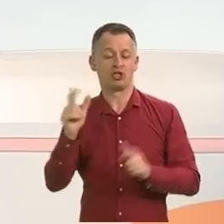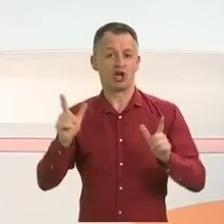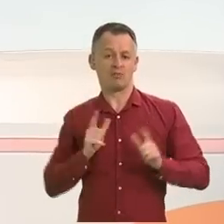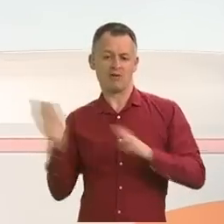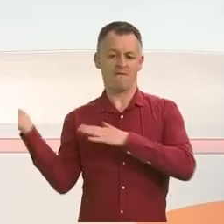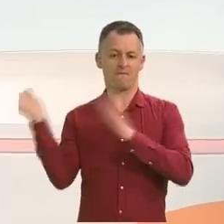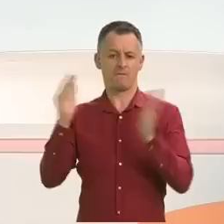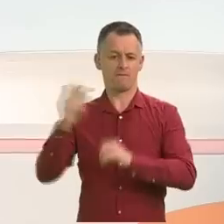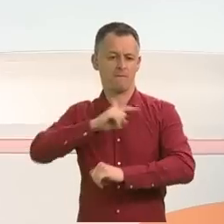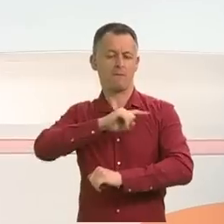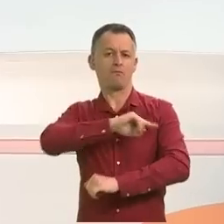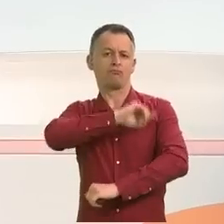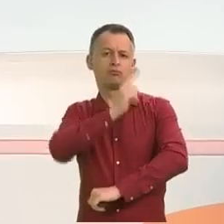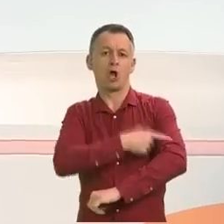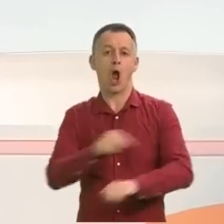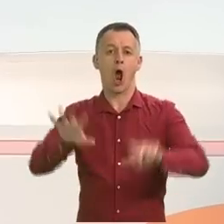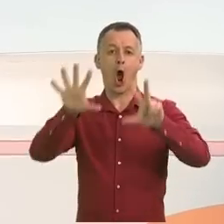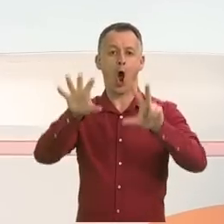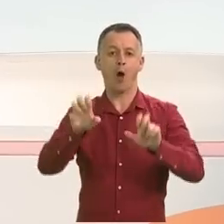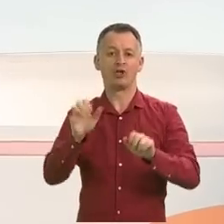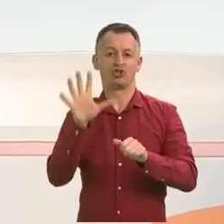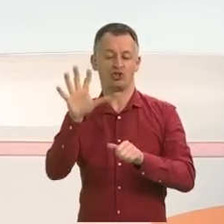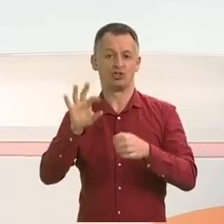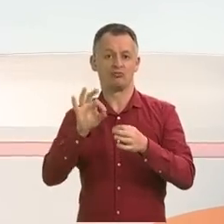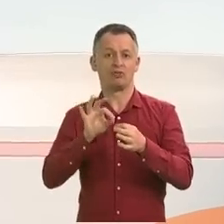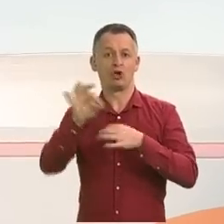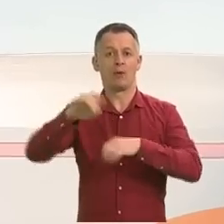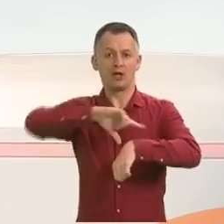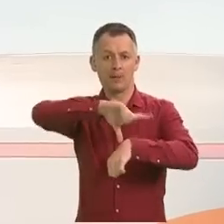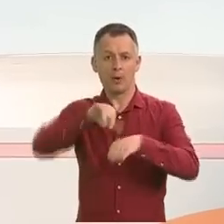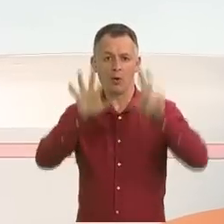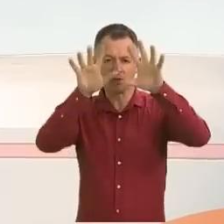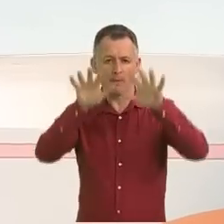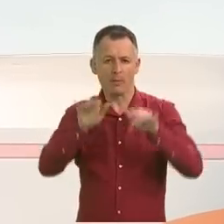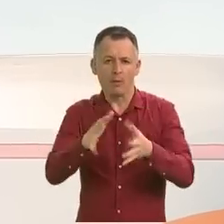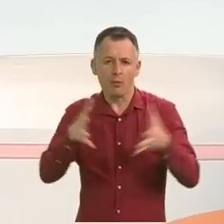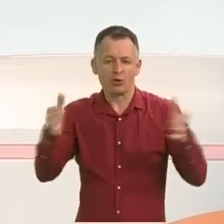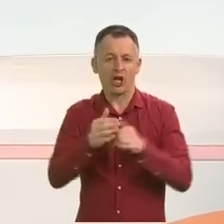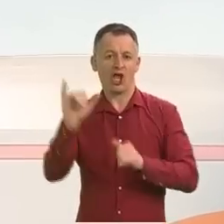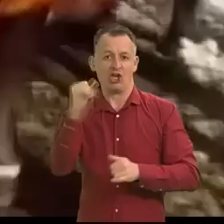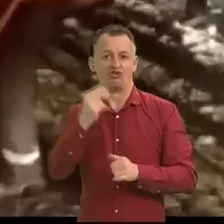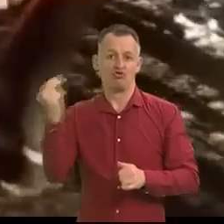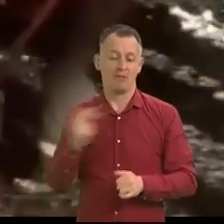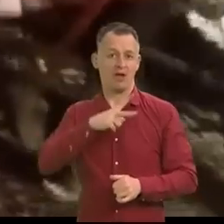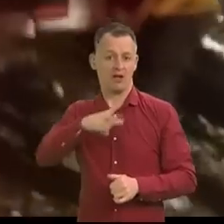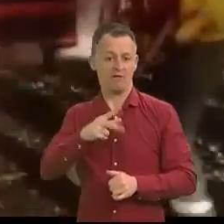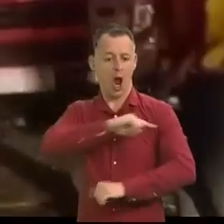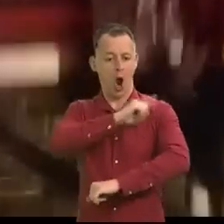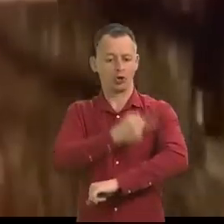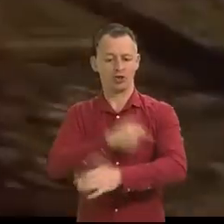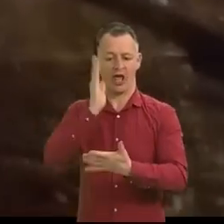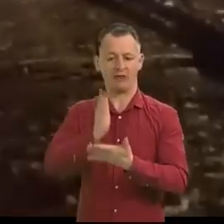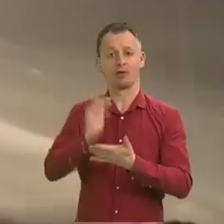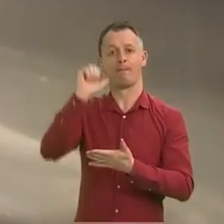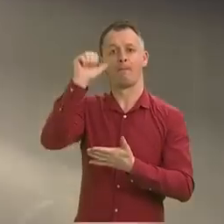și la 85 de km pe oră, iar zăpada să cadă din abundență. La Iași e situația cea mai gravă. Autoritățile au decis ca